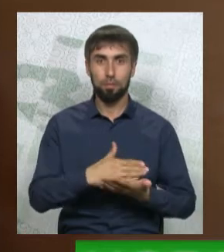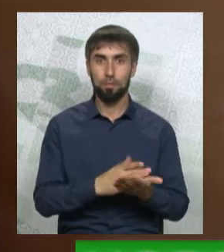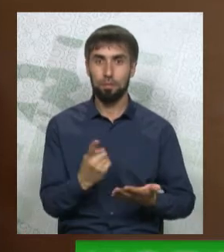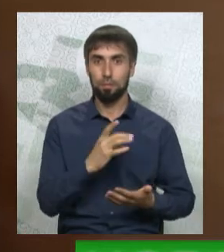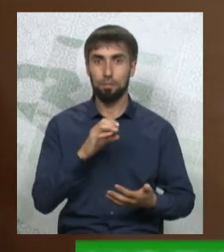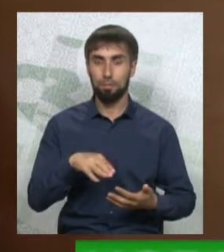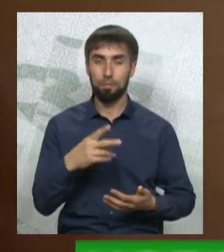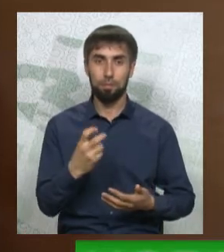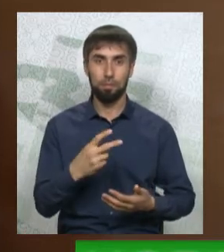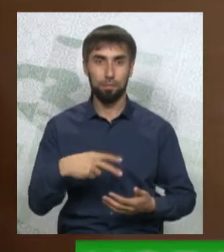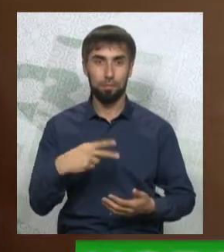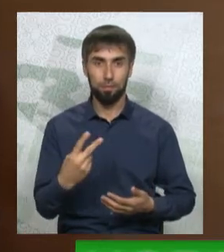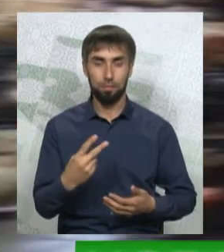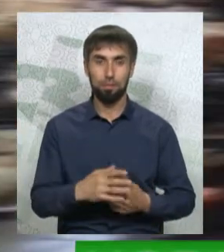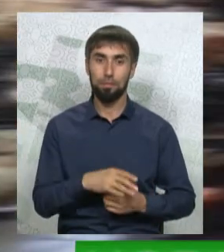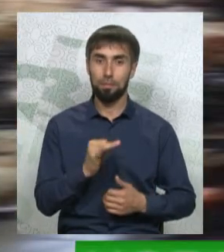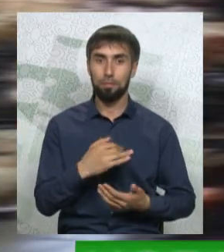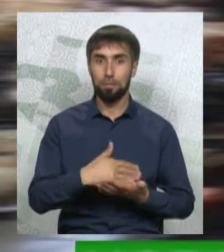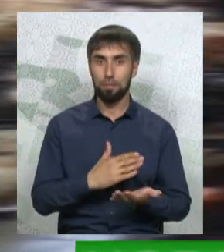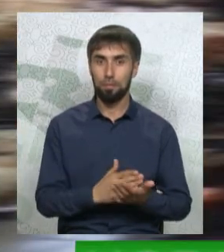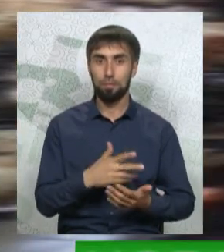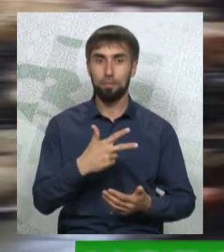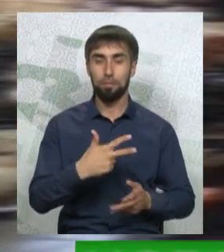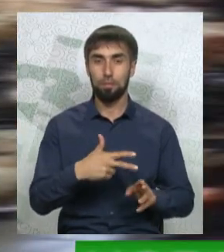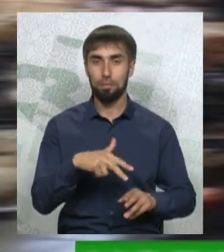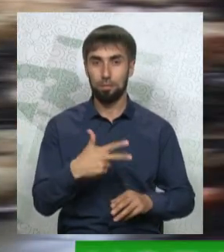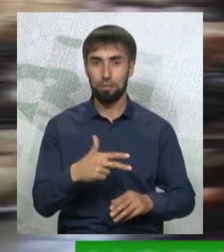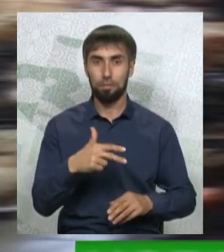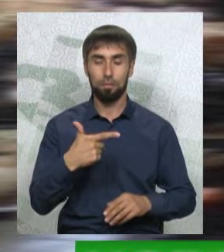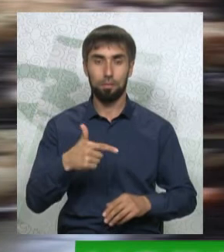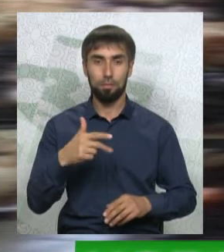1 статьи 222 и части 3 статьи 30